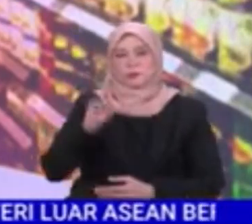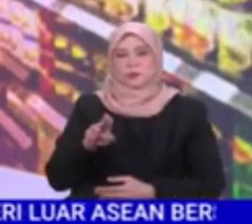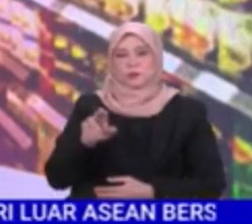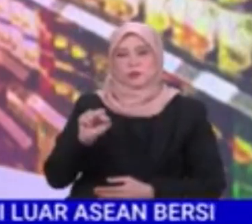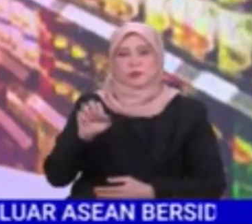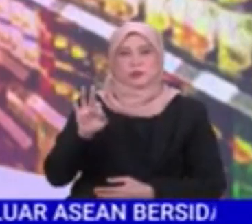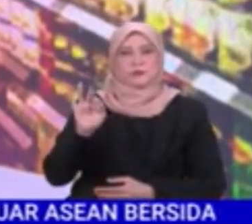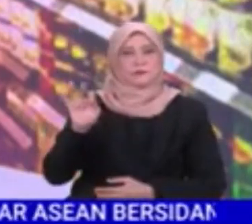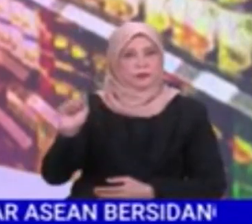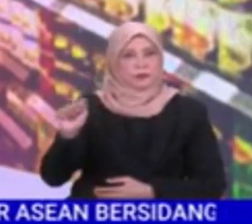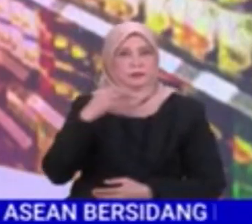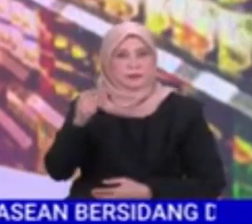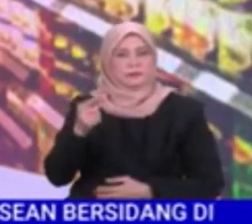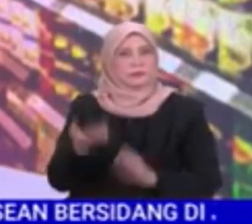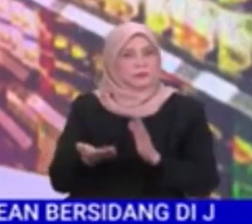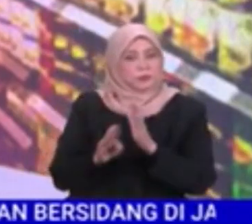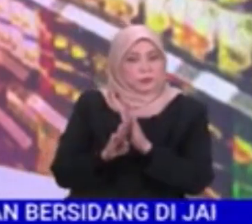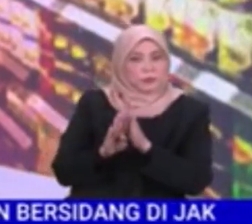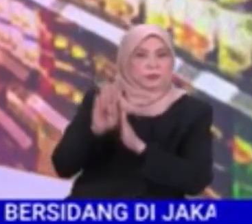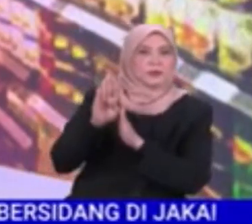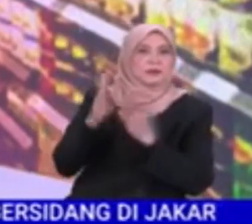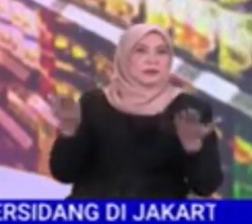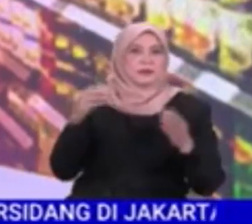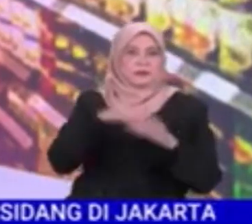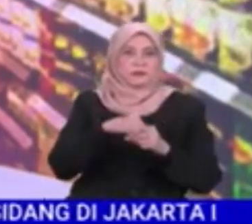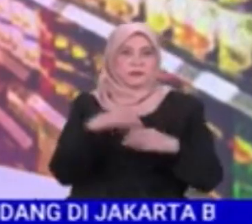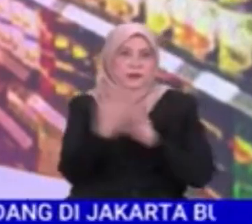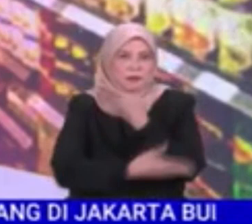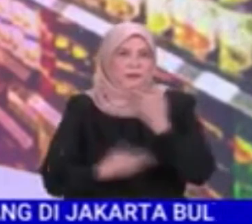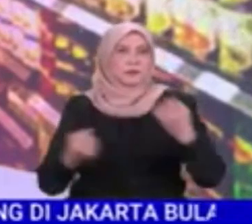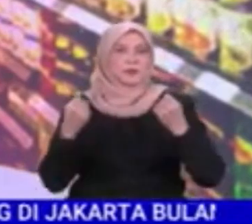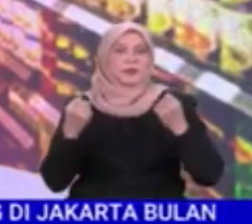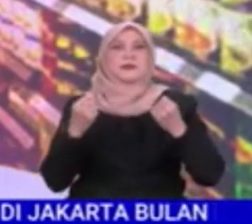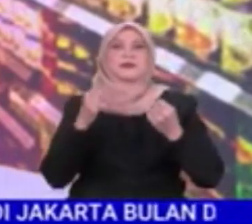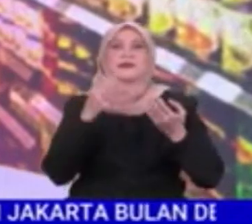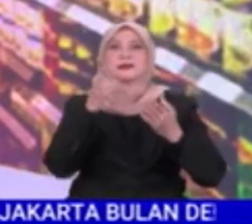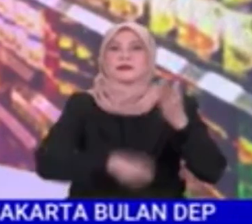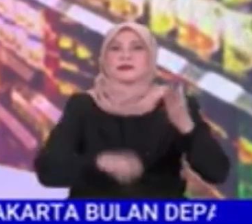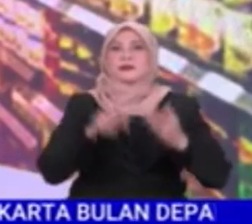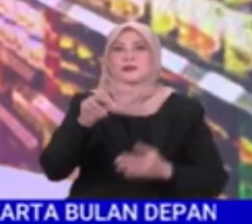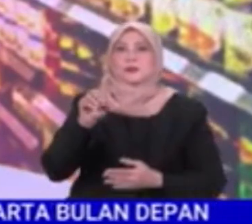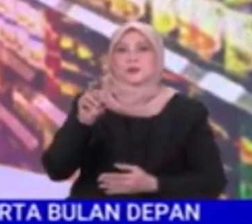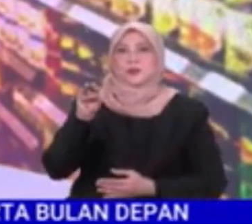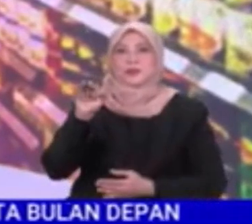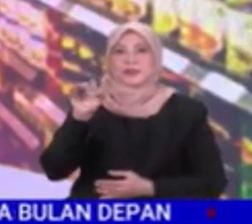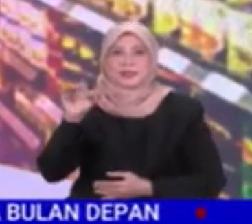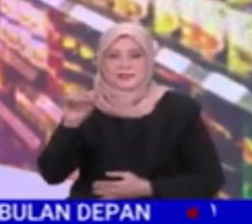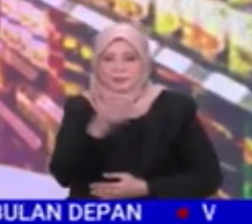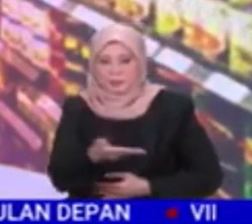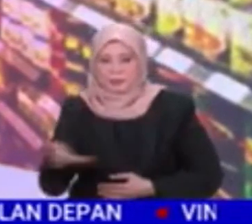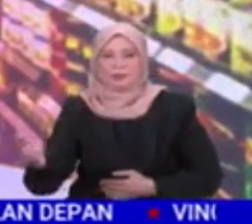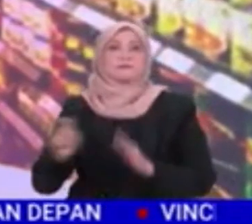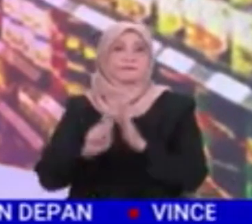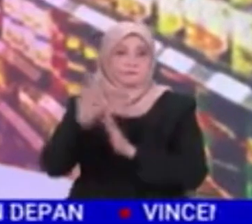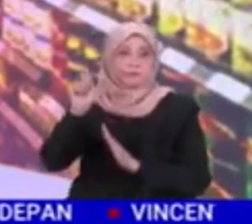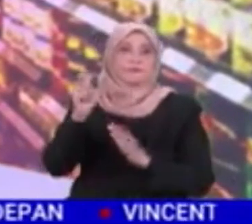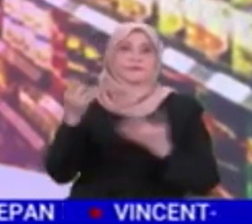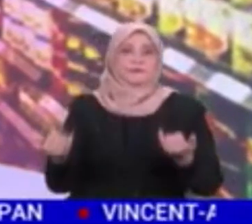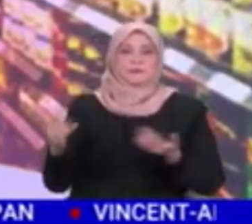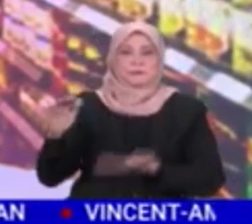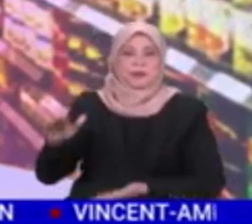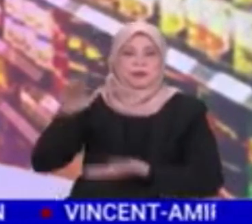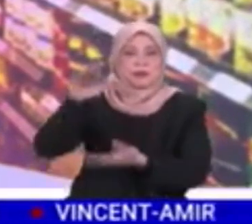berkata peningkatan didorong permintaan dalam negara yang kokoh harga komoditi yang masih tinggi dan gangguan dalam rantaian